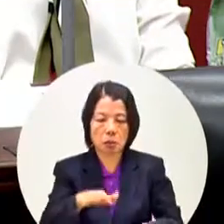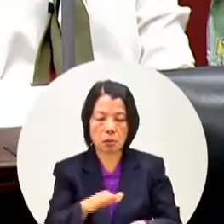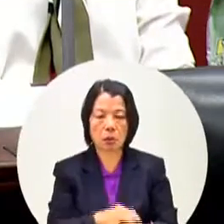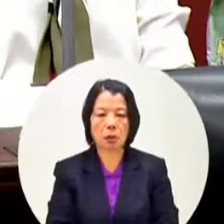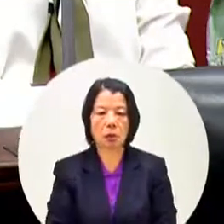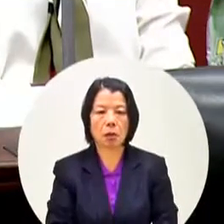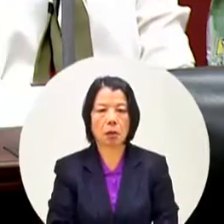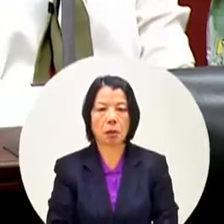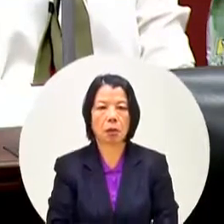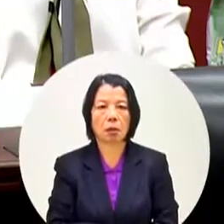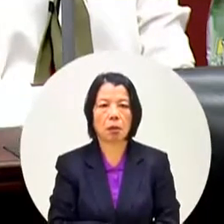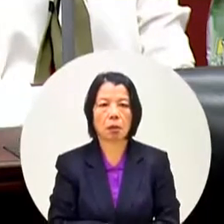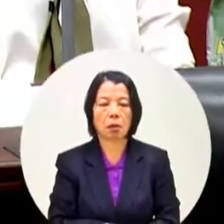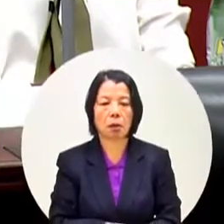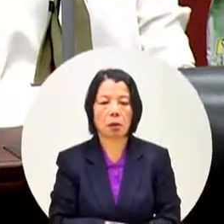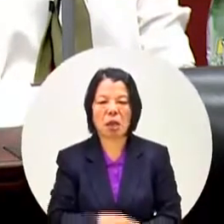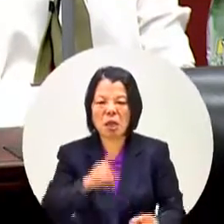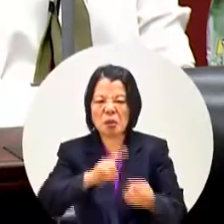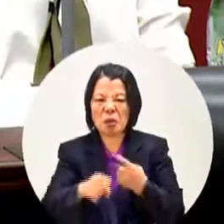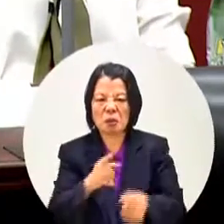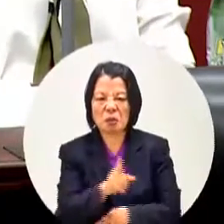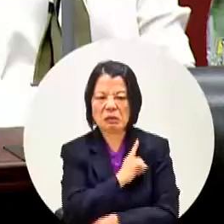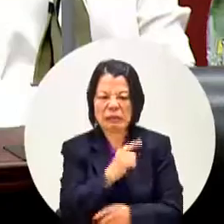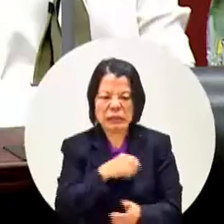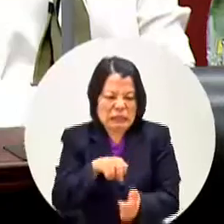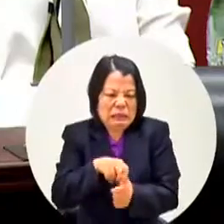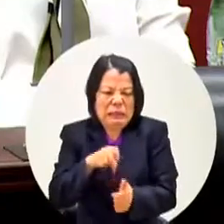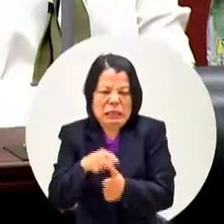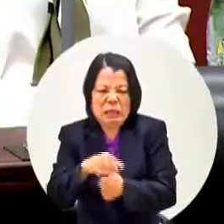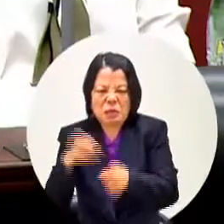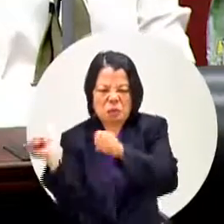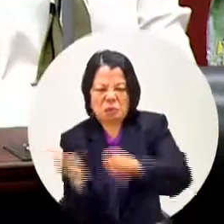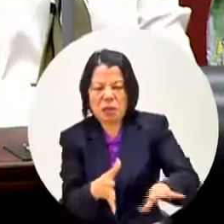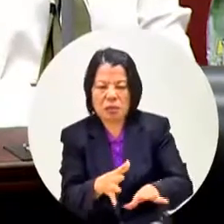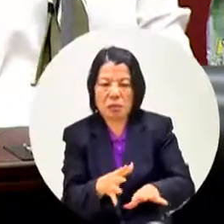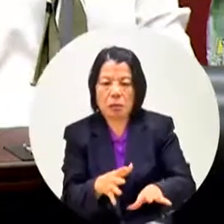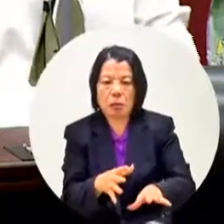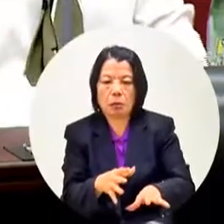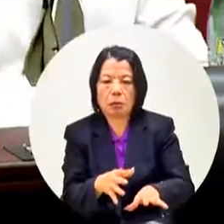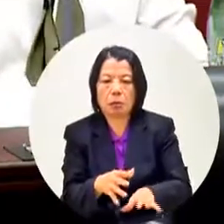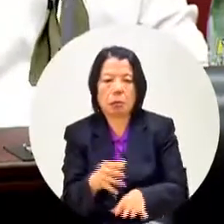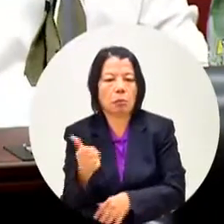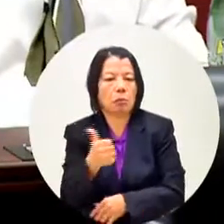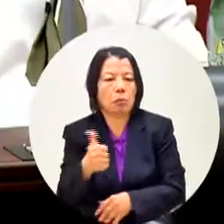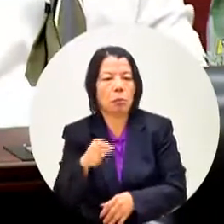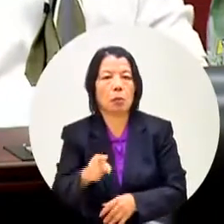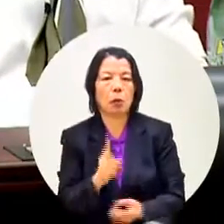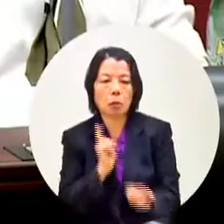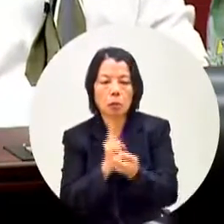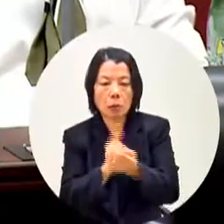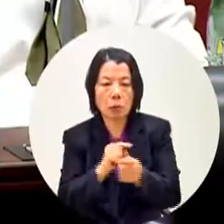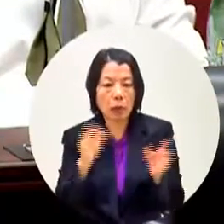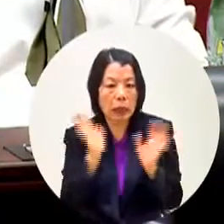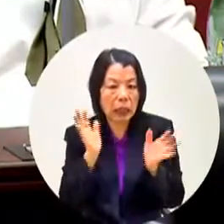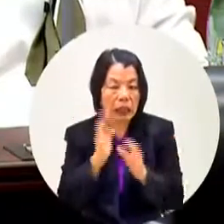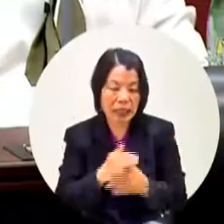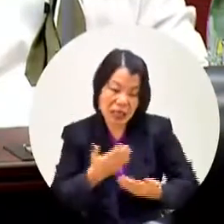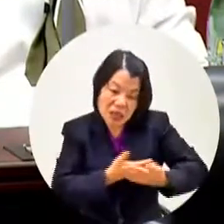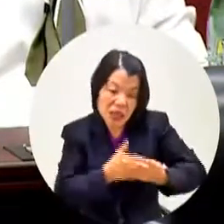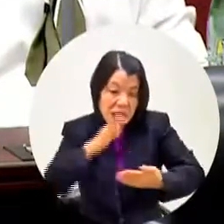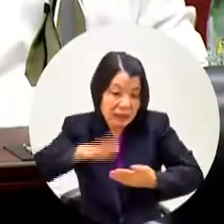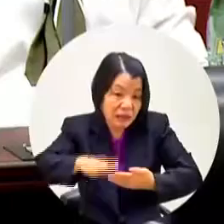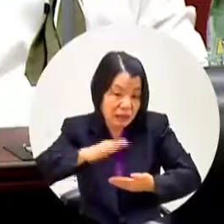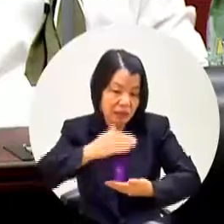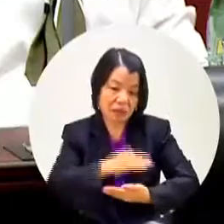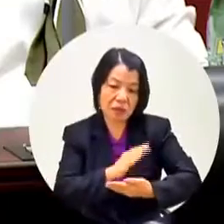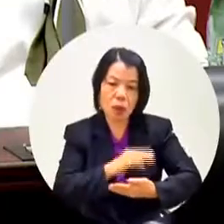谢。这些爱妈来说的话，他们最主要在解决的是我们流浪动物造成我们社